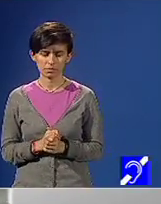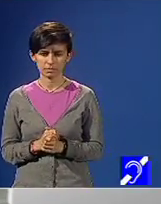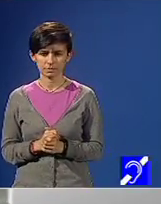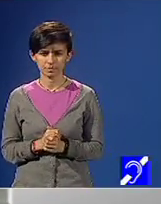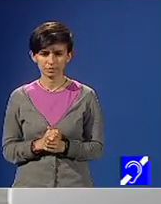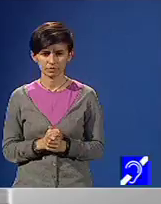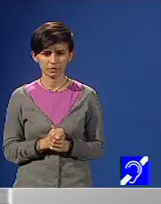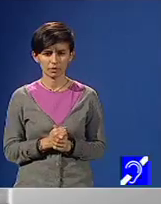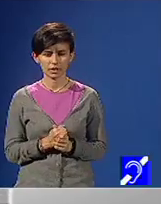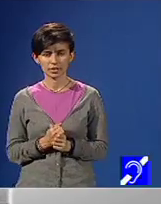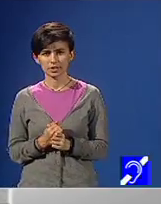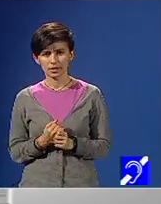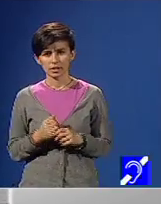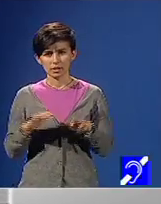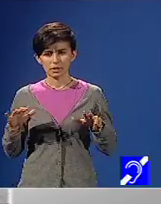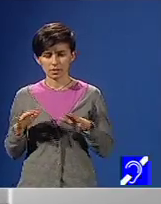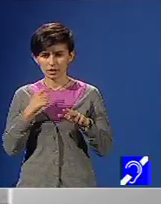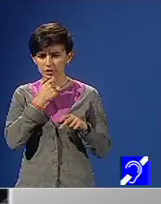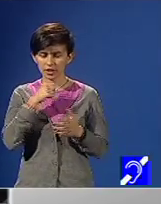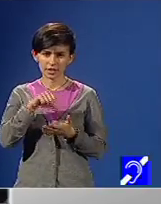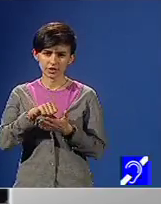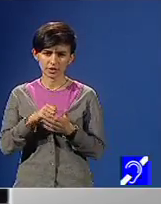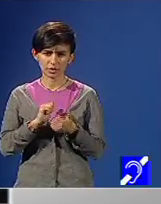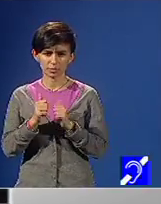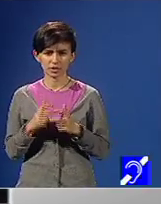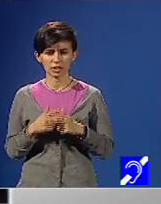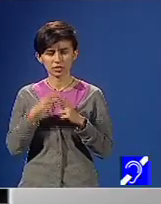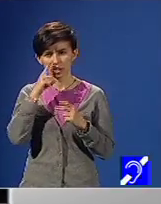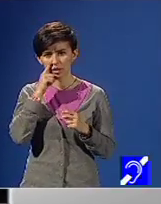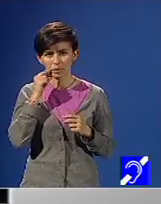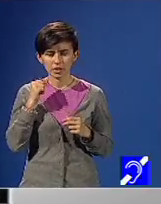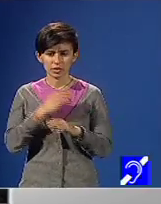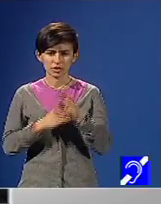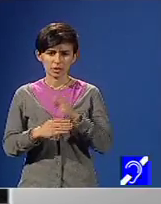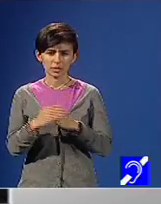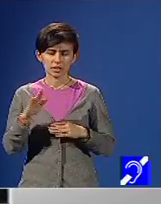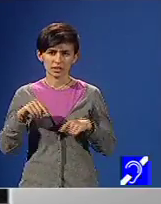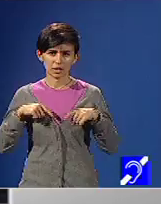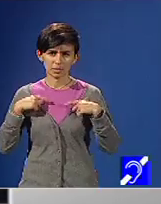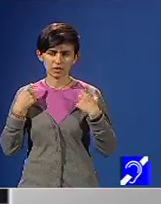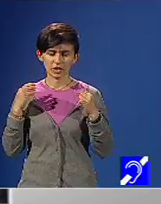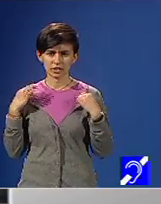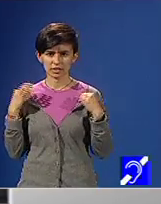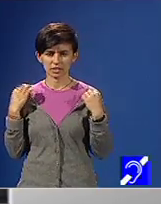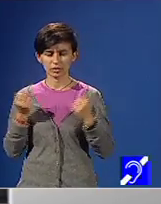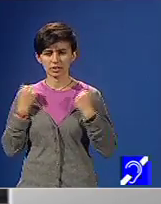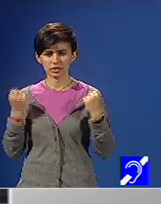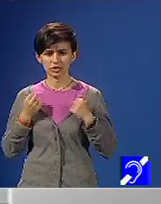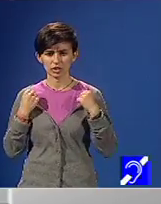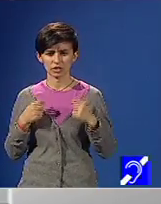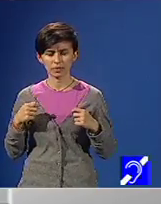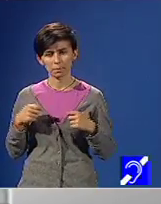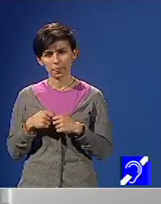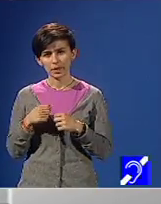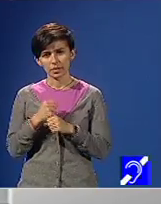De 18 ani, Centrul Sportiv Lamont ajută oamenii cu dizabilități să aibă o viață sănătoasă și activă. Membrii săi